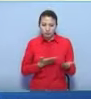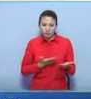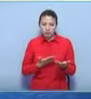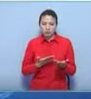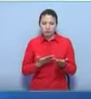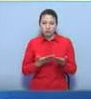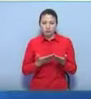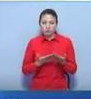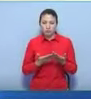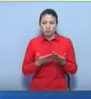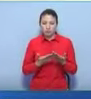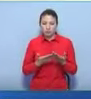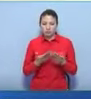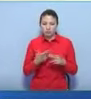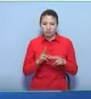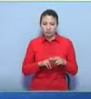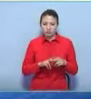сөйтіп акушеркамыз жаңағы